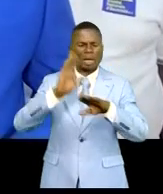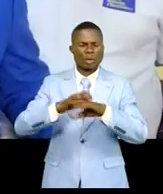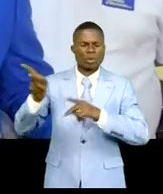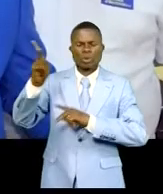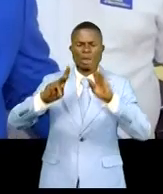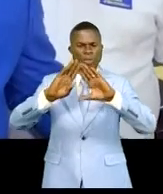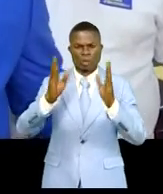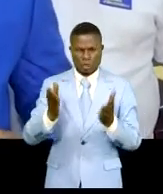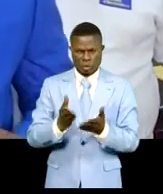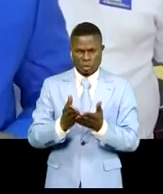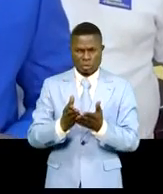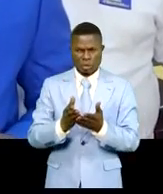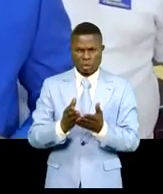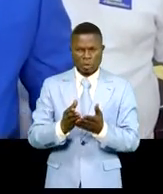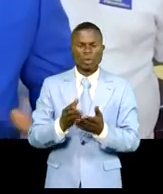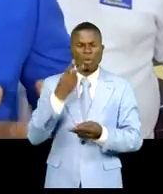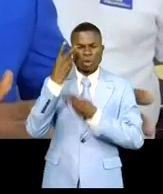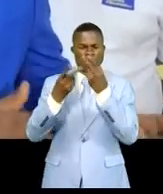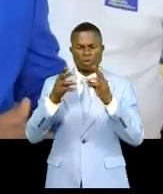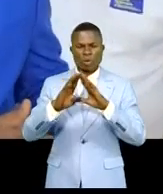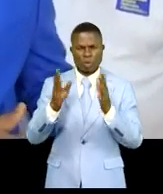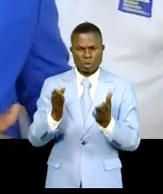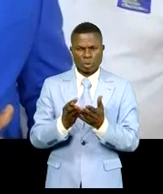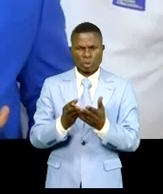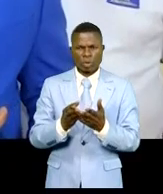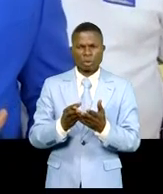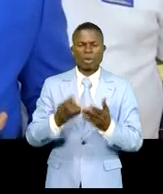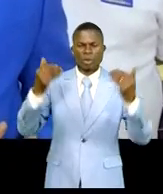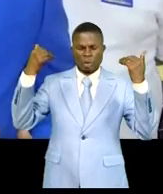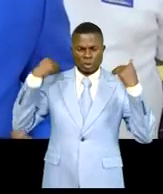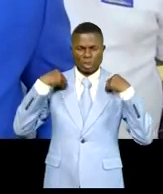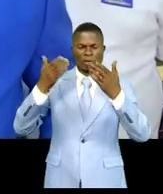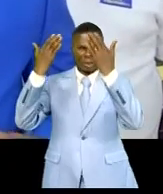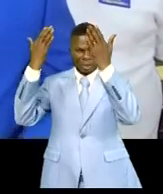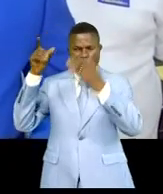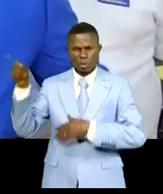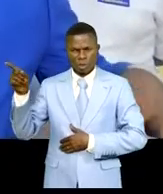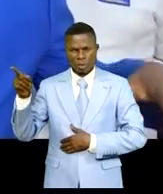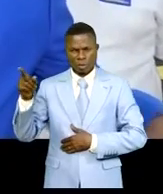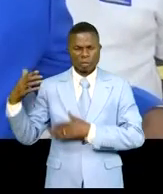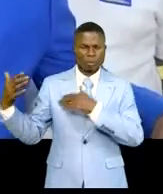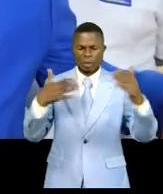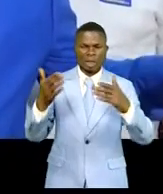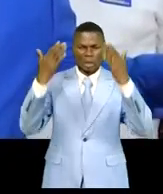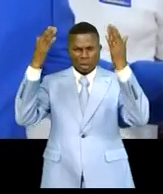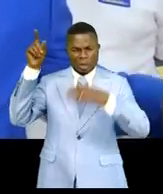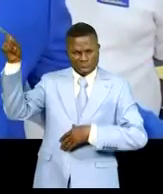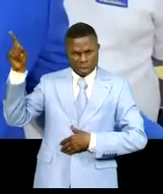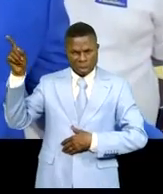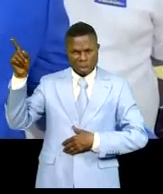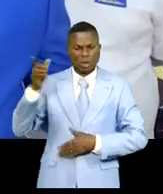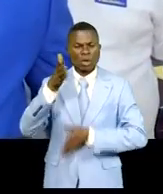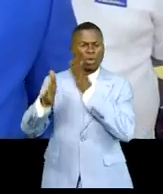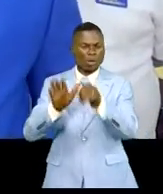partout. Nous avons fait une jonction avec les forces de sécurité de la Zambie. Nous allons faire la guerre et en Zambie, là où il y a aussi des